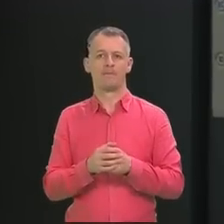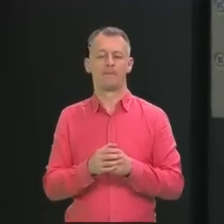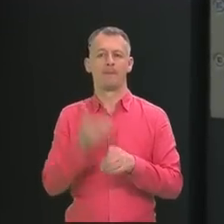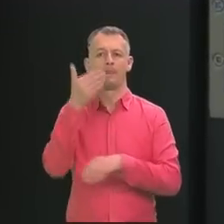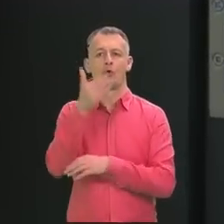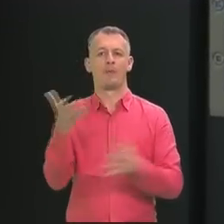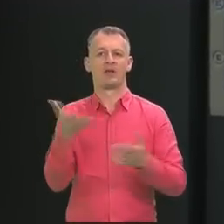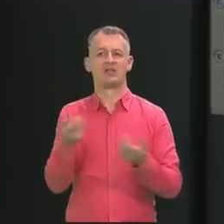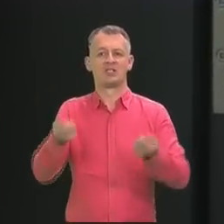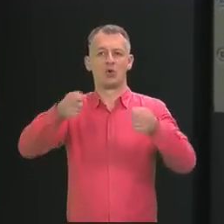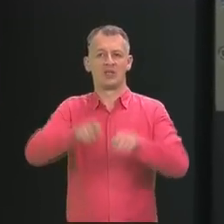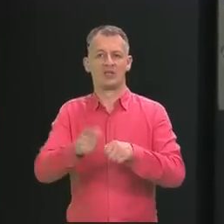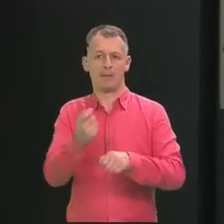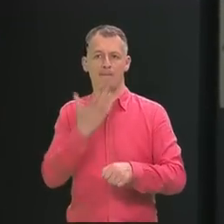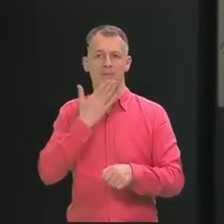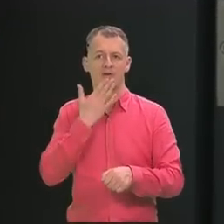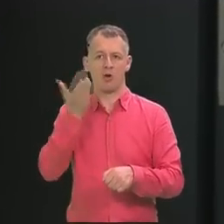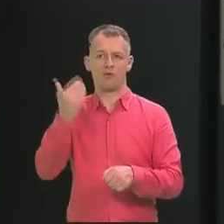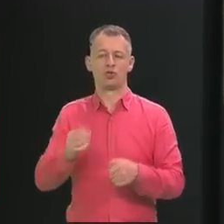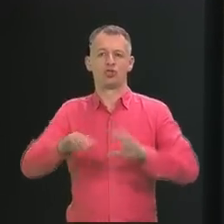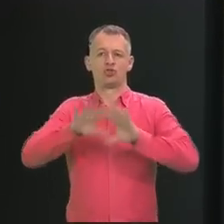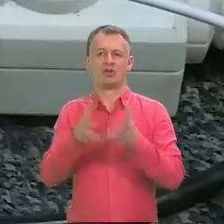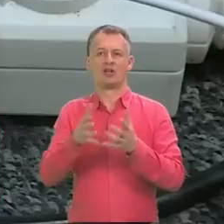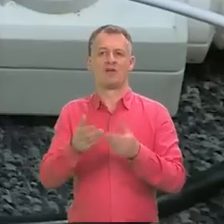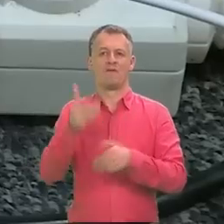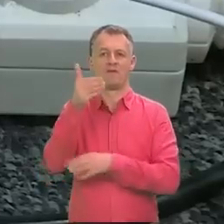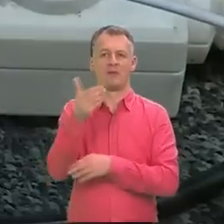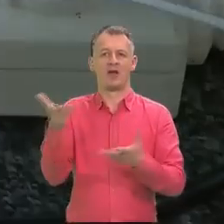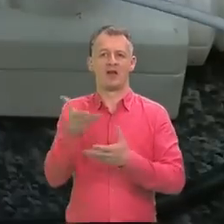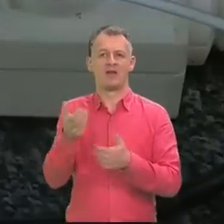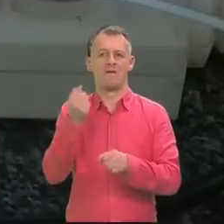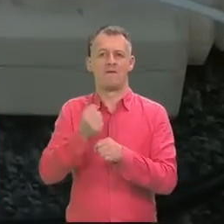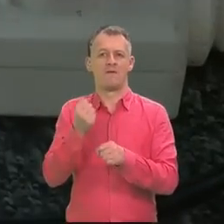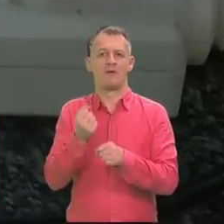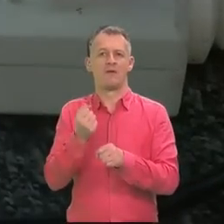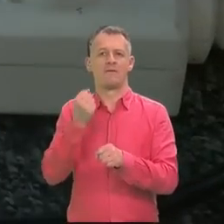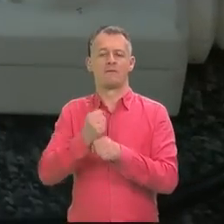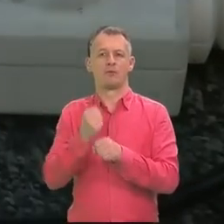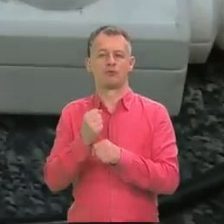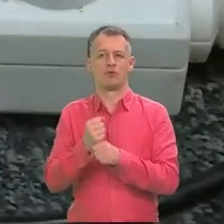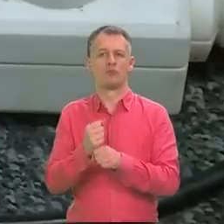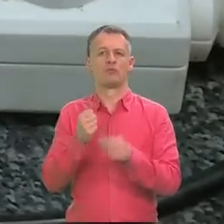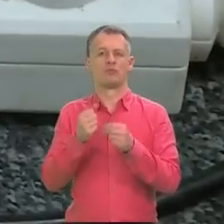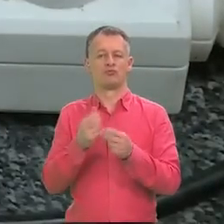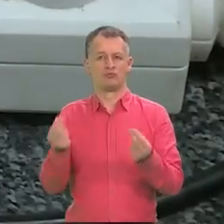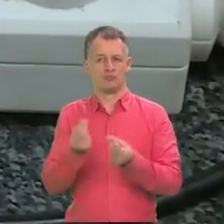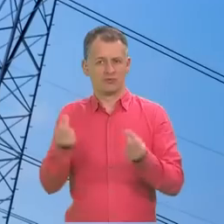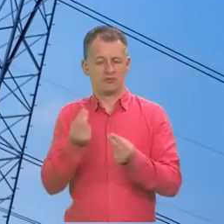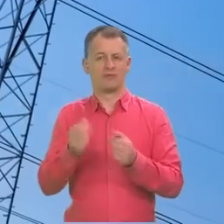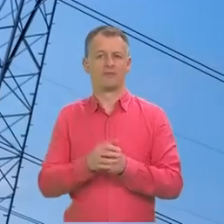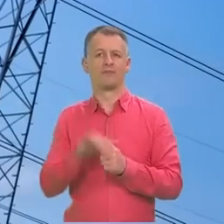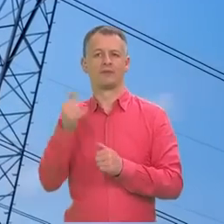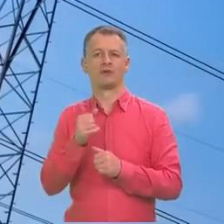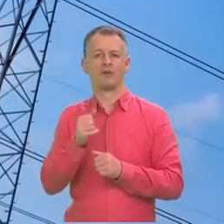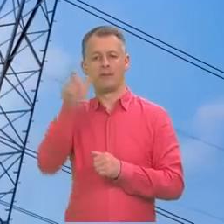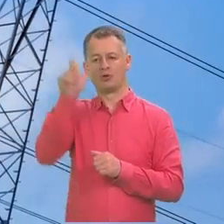care s-au închis, din păcate, au fost în general companiile care pun valoare. Analiștii economici sunt sceptici cu privire